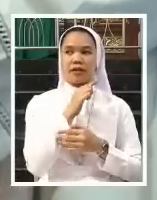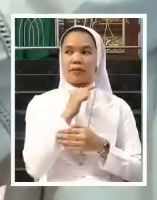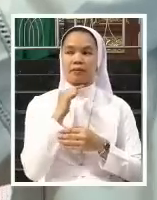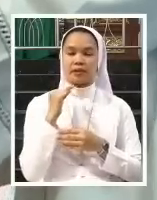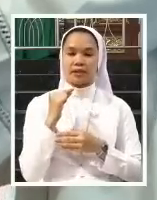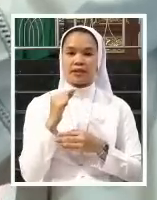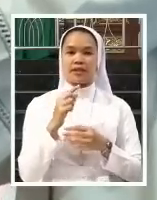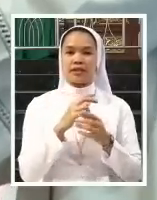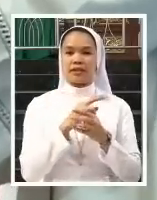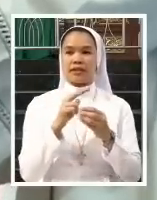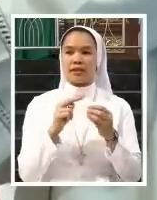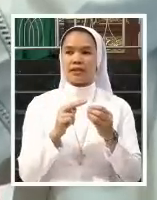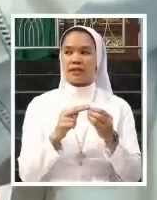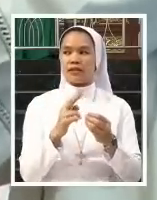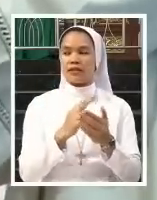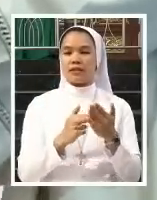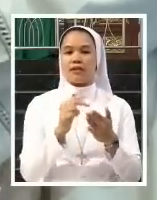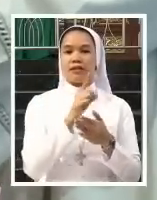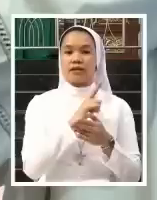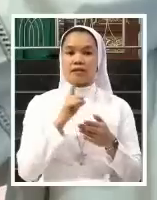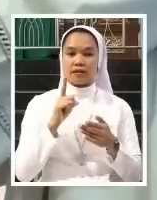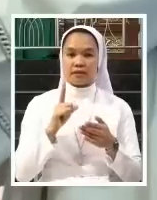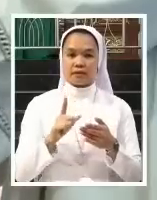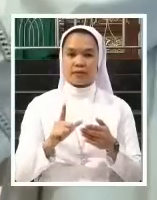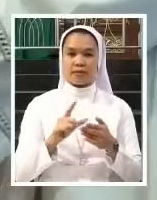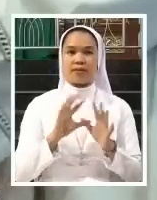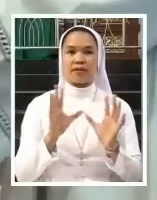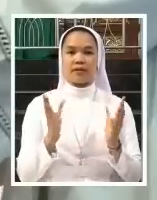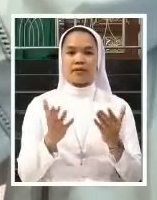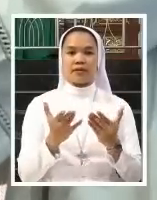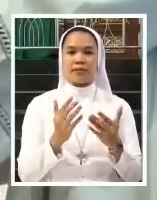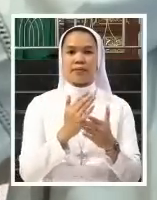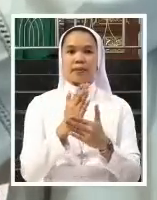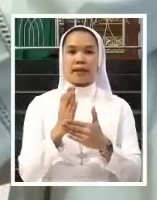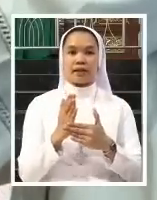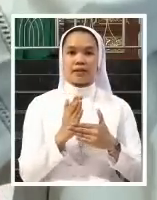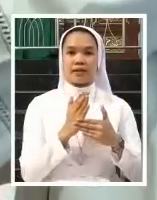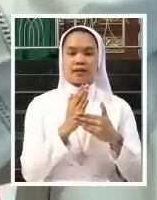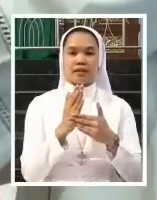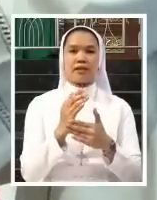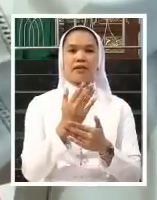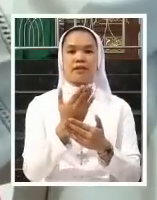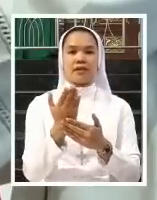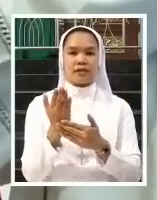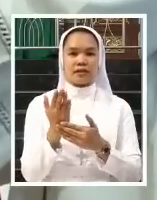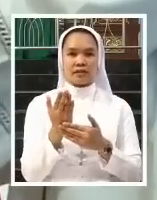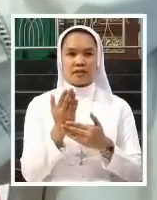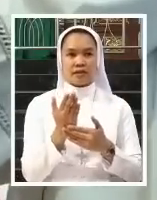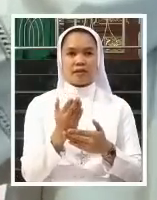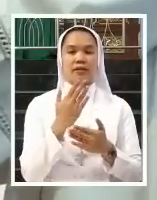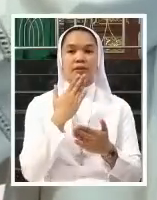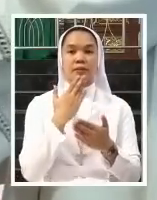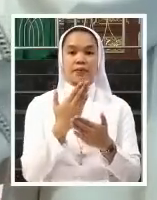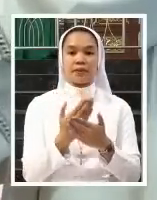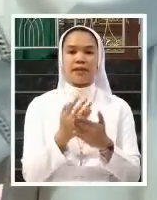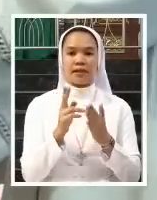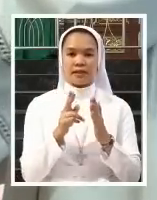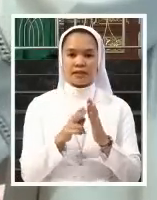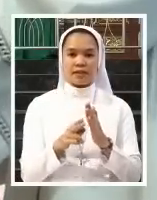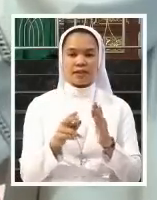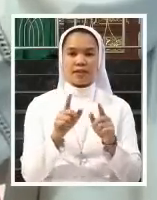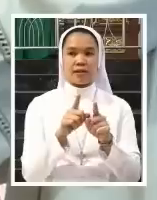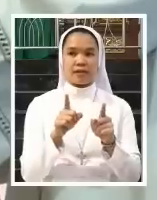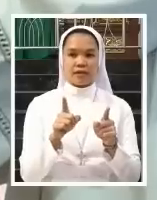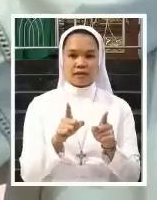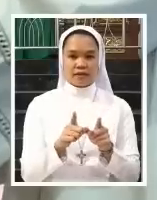na ang kagurangnan labilaming magwara sa inda kang sayang mga karahayan, tanganing bilang